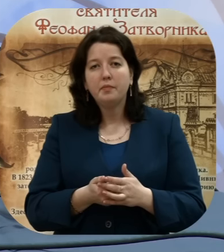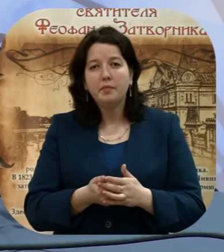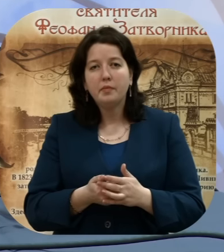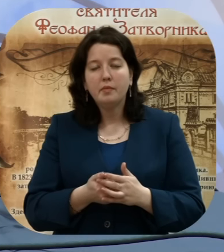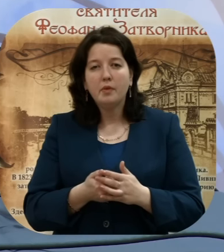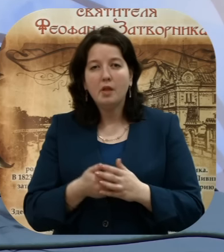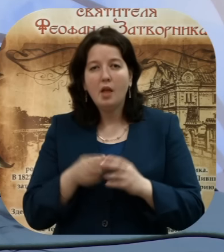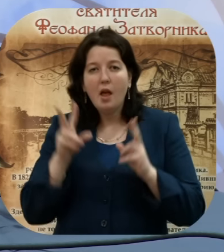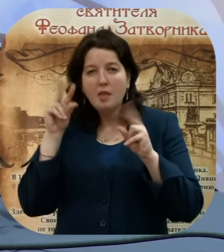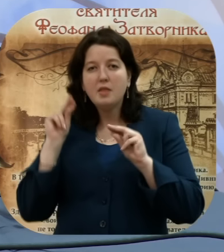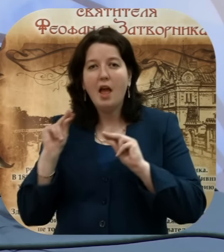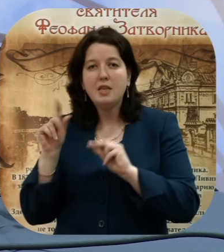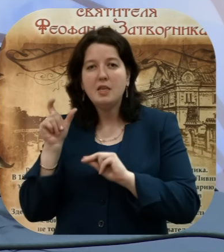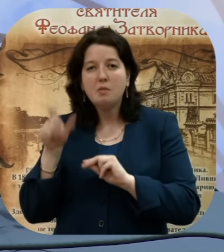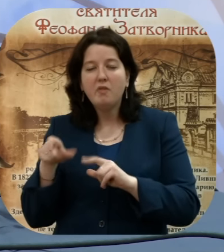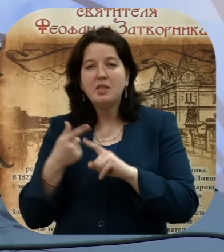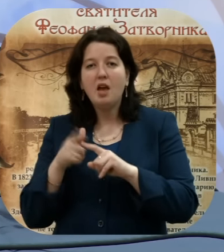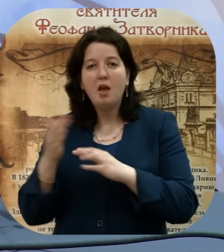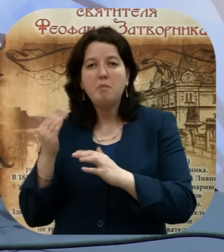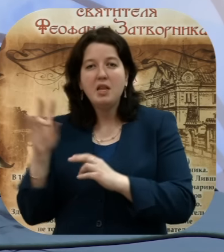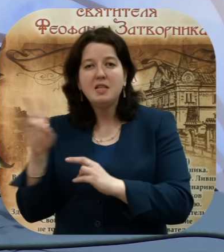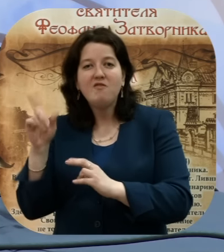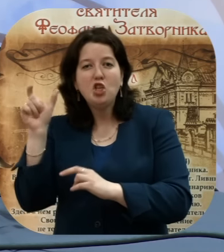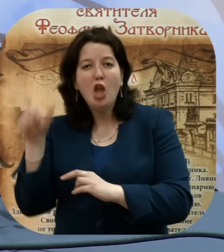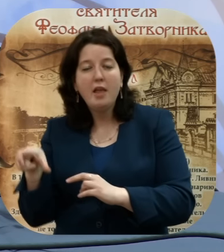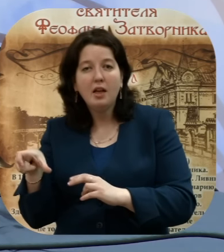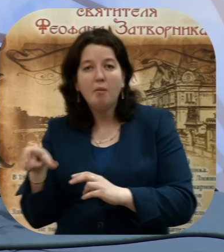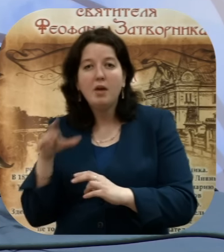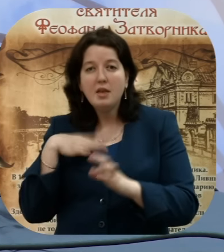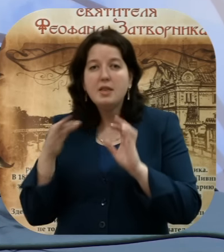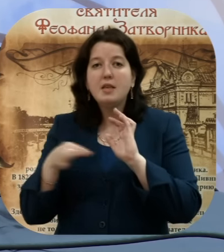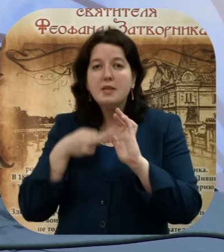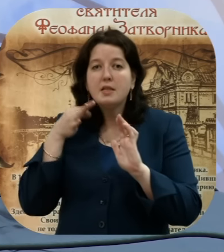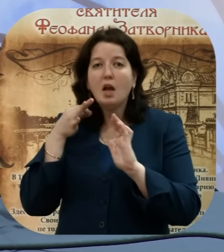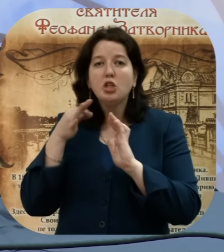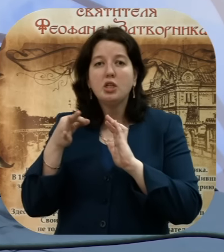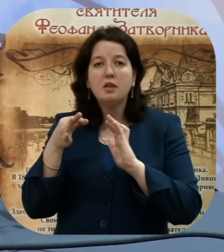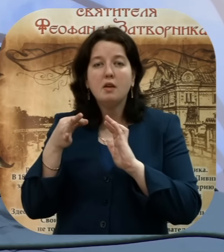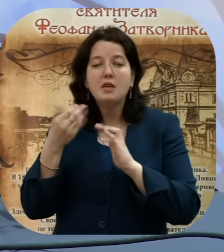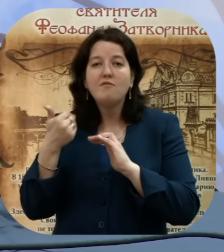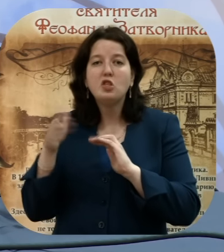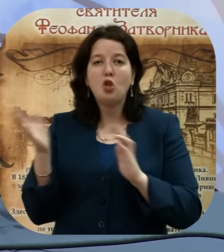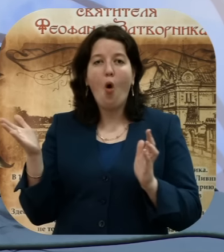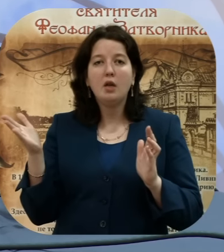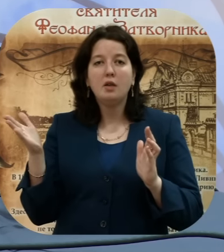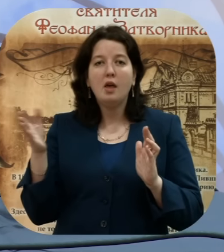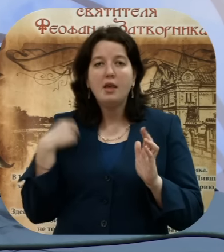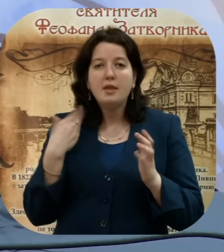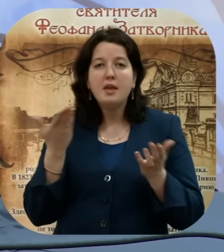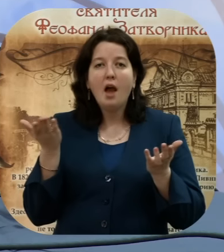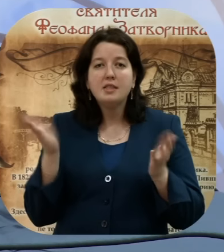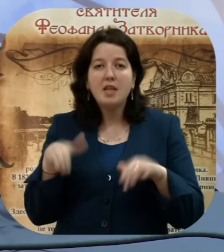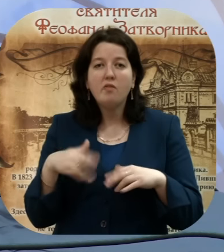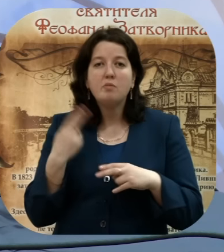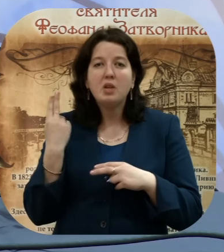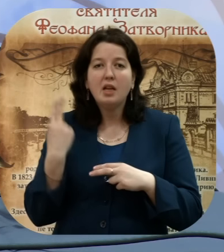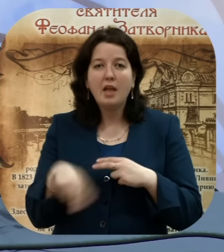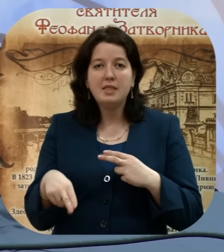на исповеди перед священником и скажи, и все, и оставь, и